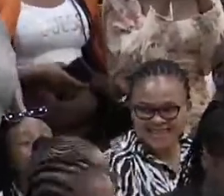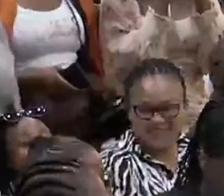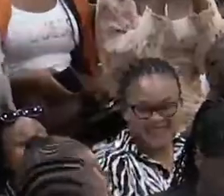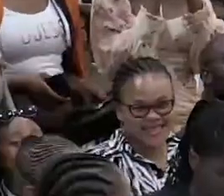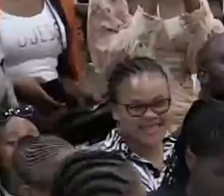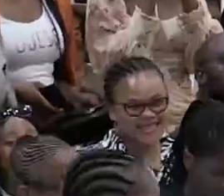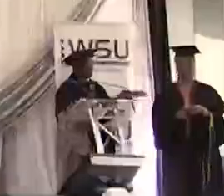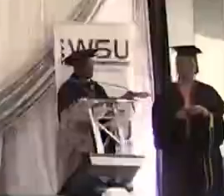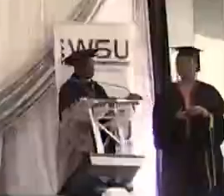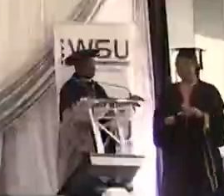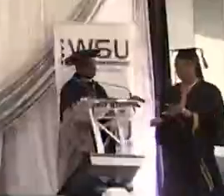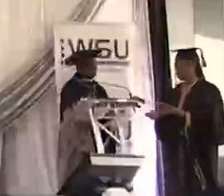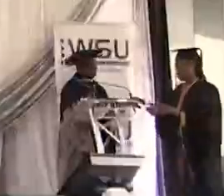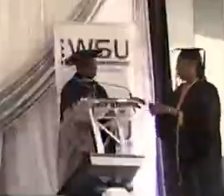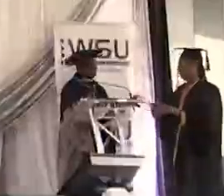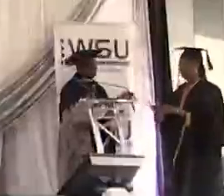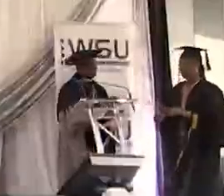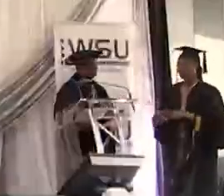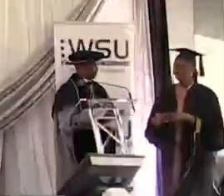No family, Lois.